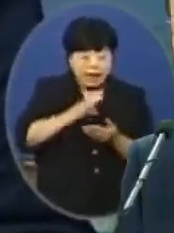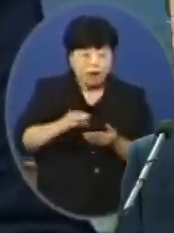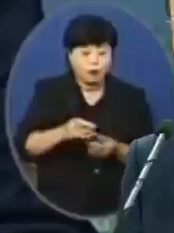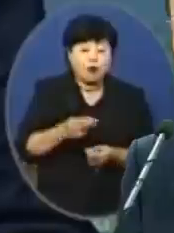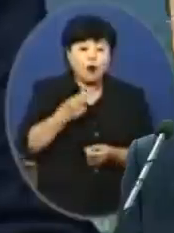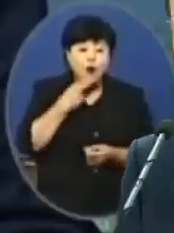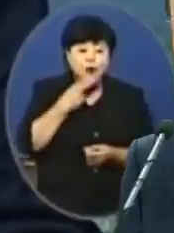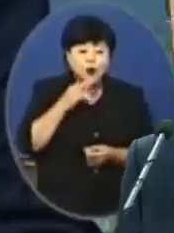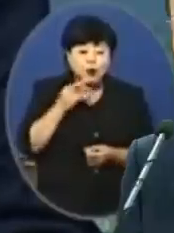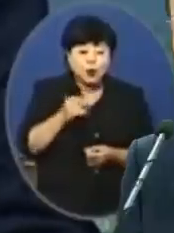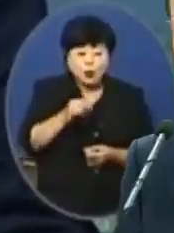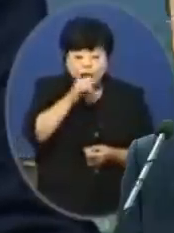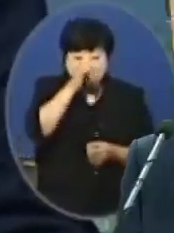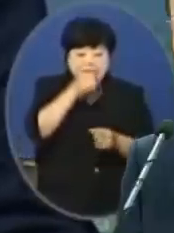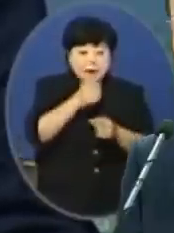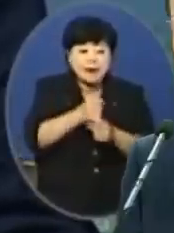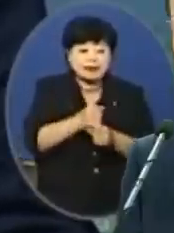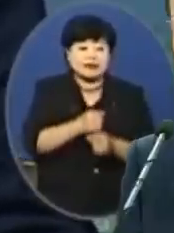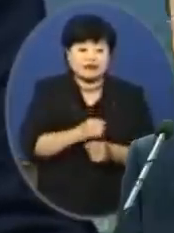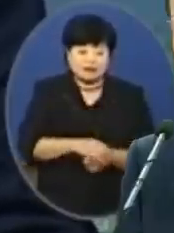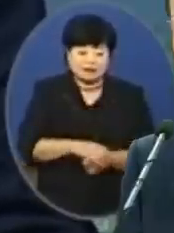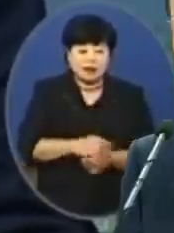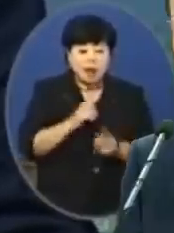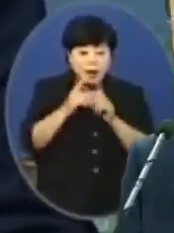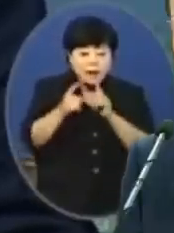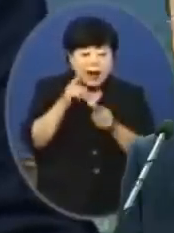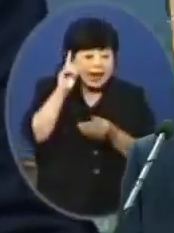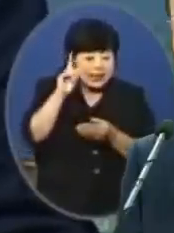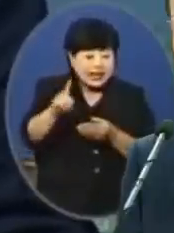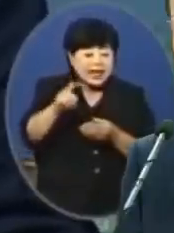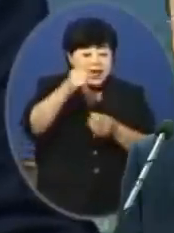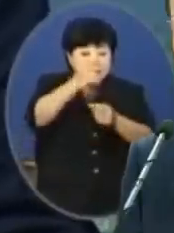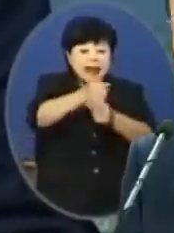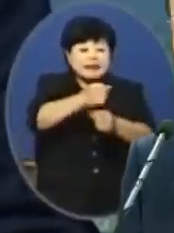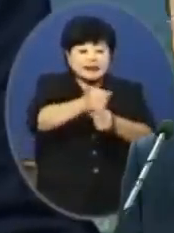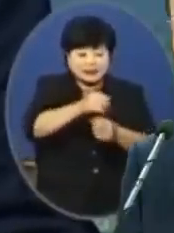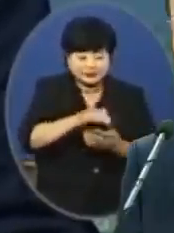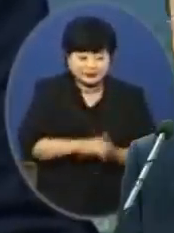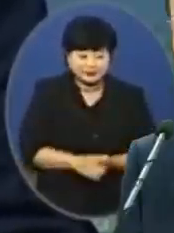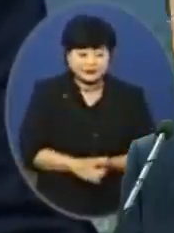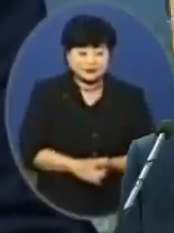것입니다. 여러분 말이 여러분의 내일을 만들어내는 것입니다.